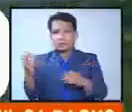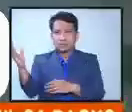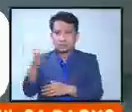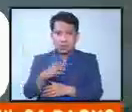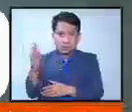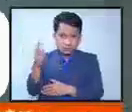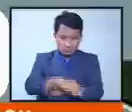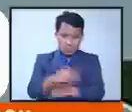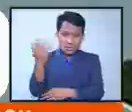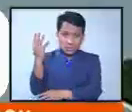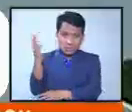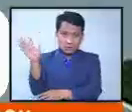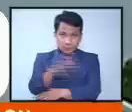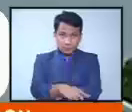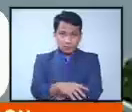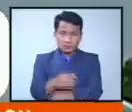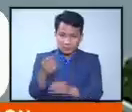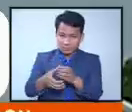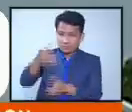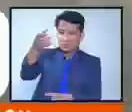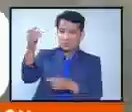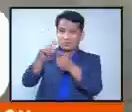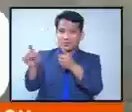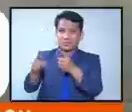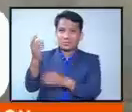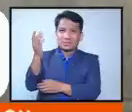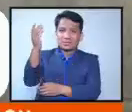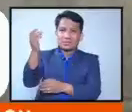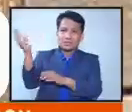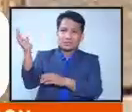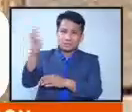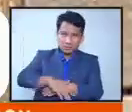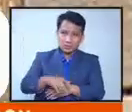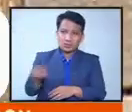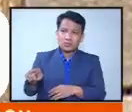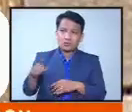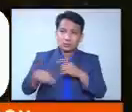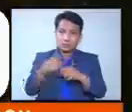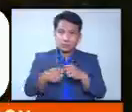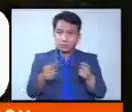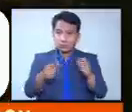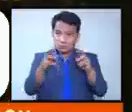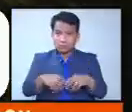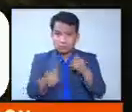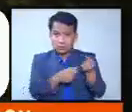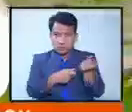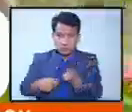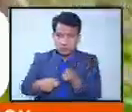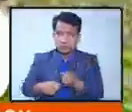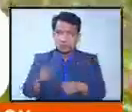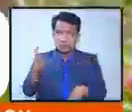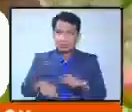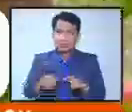nito ang mga puno, maging mga poste ng kuryente. Ang bahay ni Ricardo, itinali ang mga pader sa matitibay na puno,